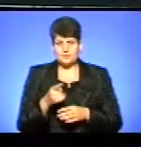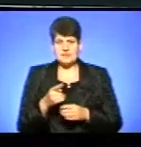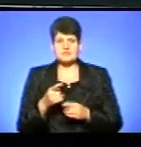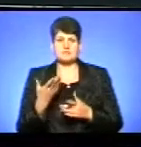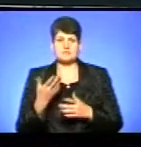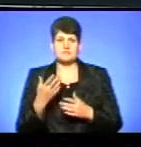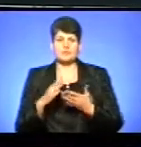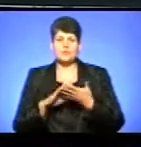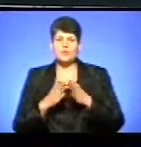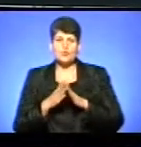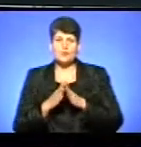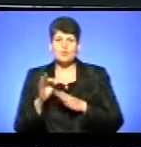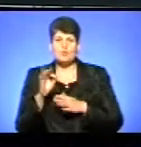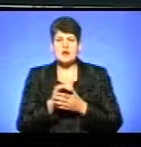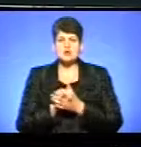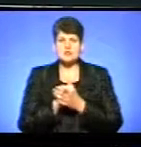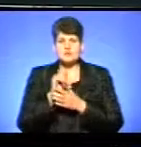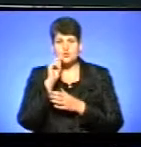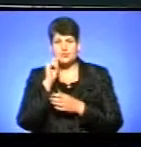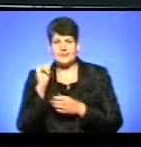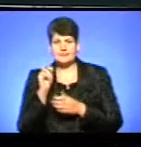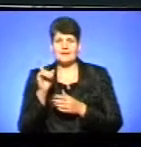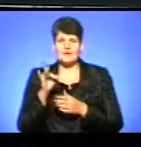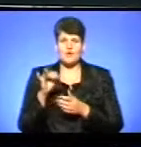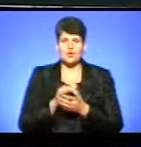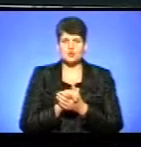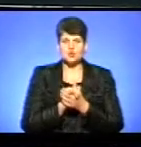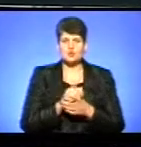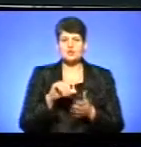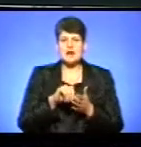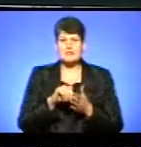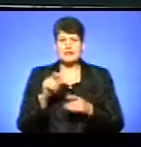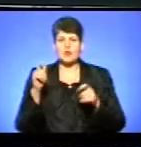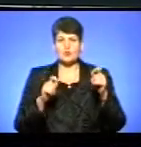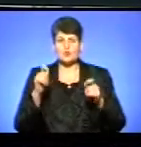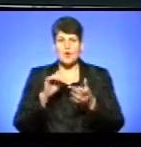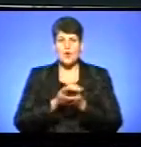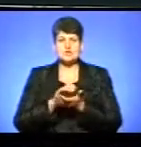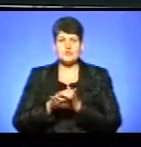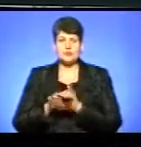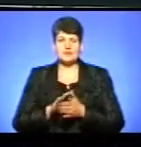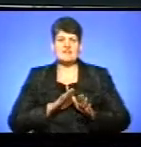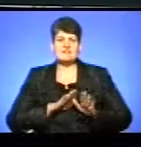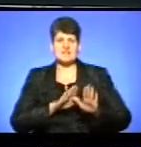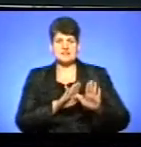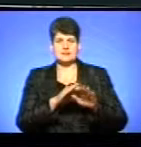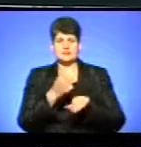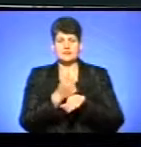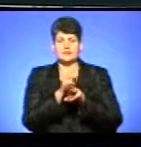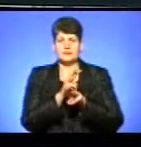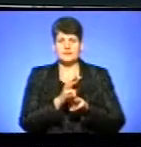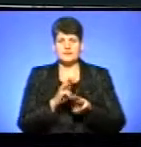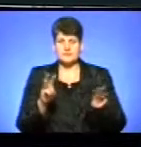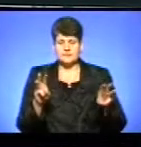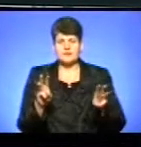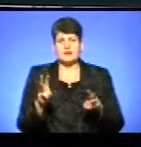перевагами угоди про асоціацію між Україною та Євросоюзом учасників конференції ознайомила віце-прем'єр-міністр з питань європейської